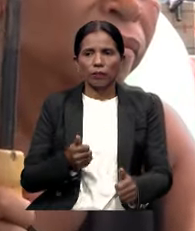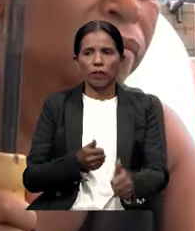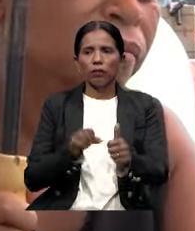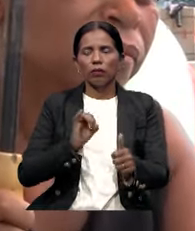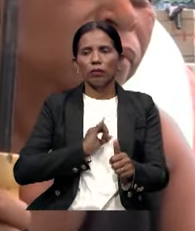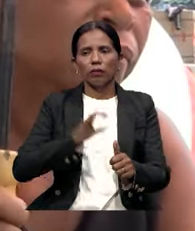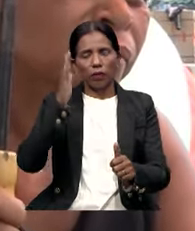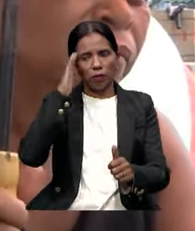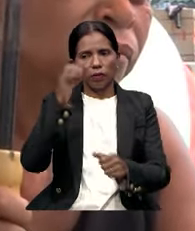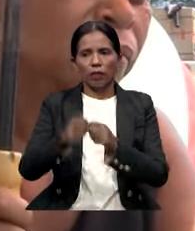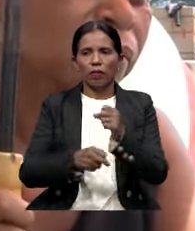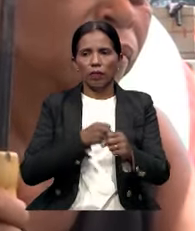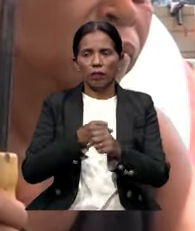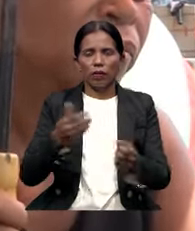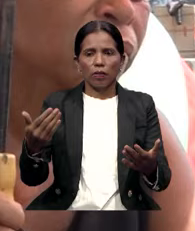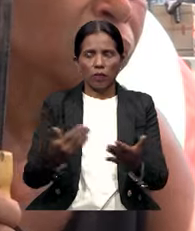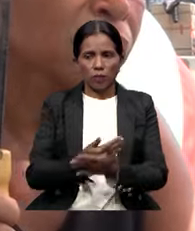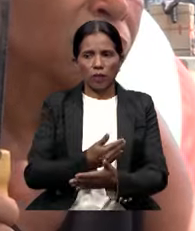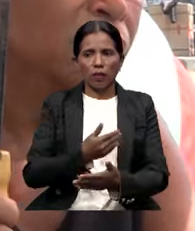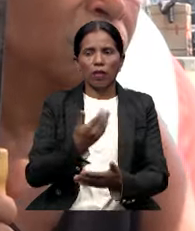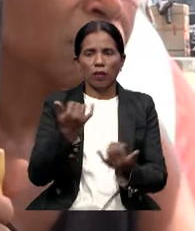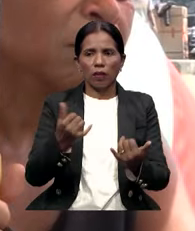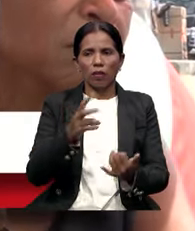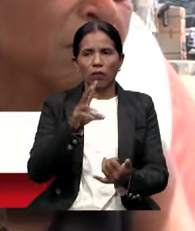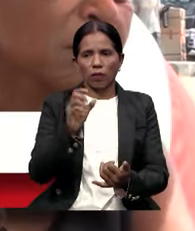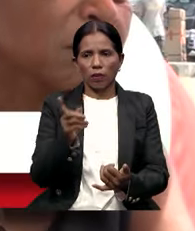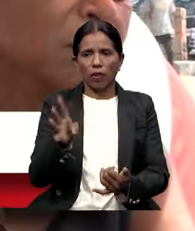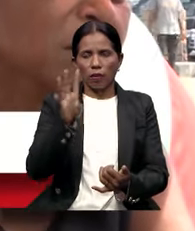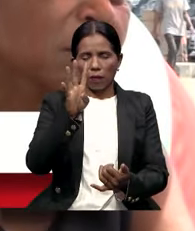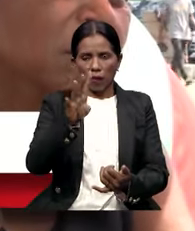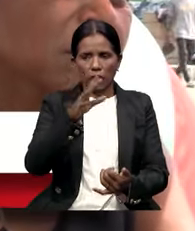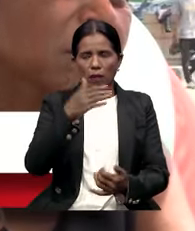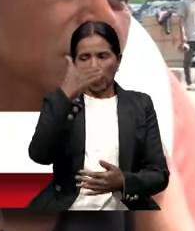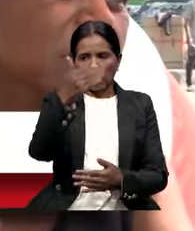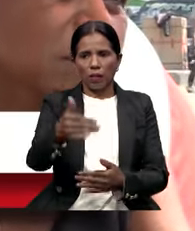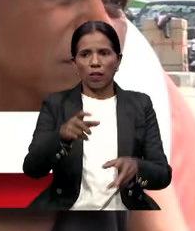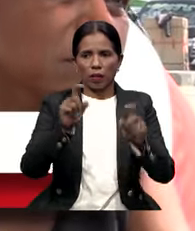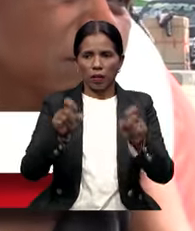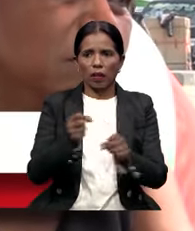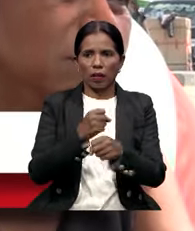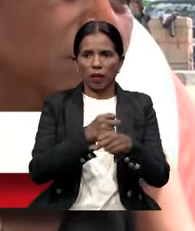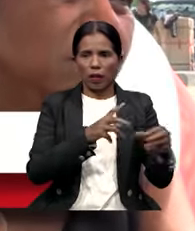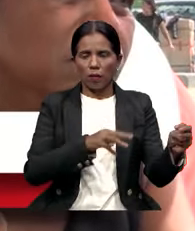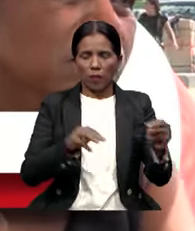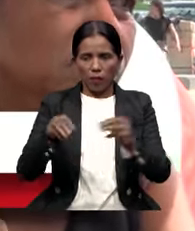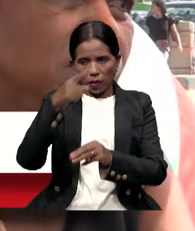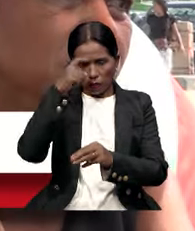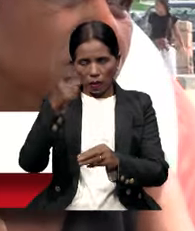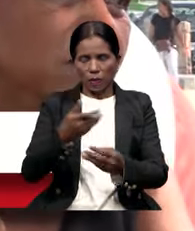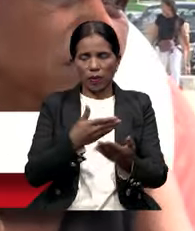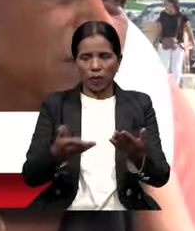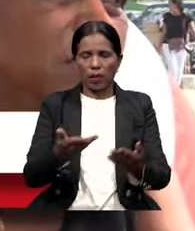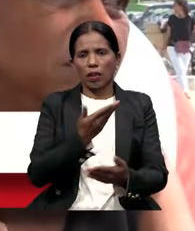hanoin tinam fon agora 2024 agora mai tinki halo mudan setuan tambah sasam fulin